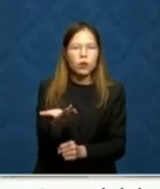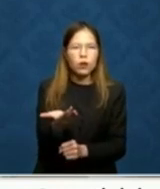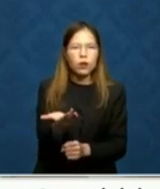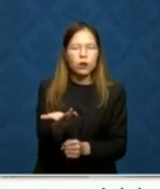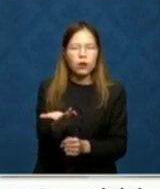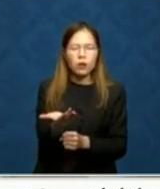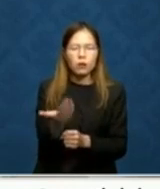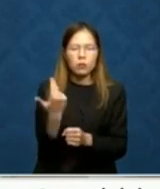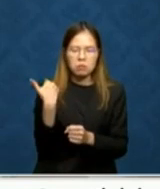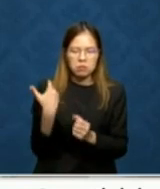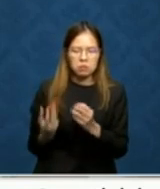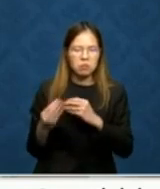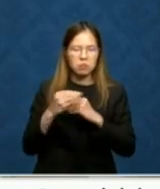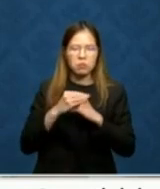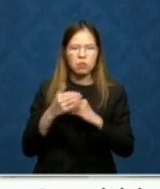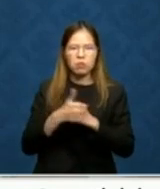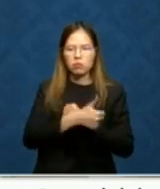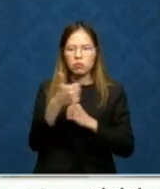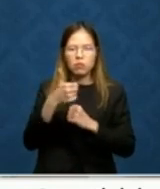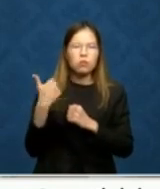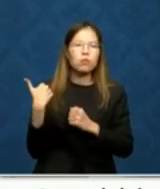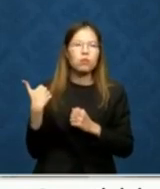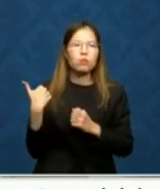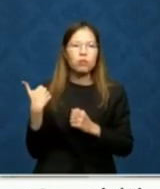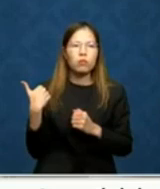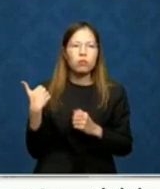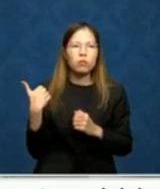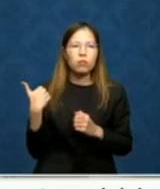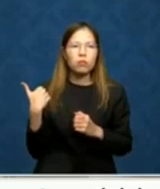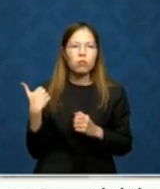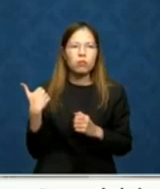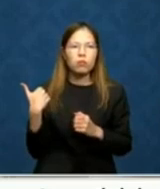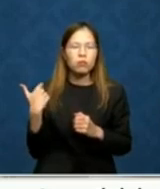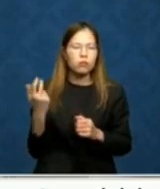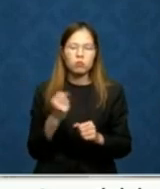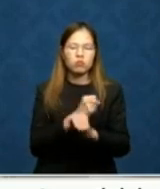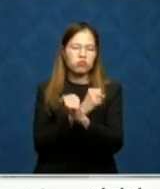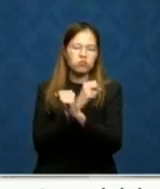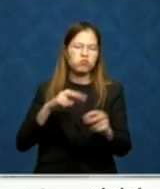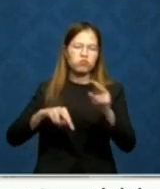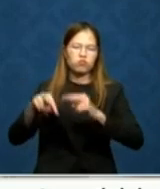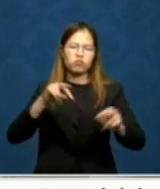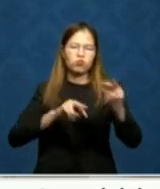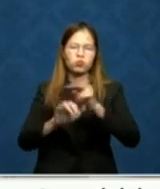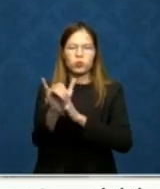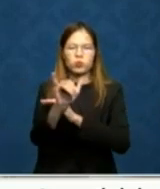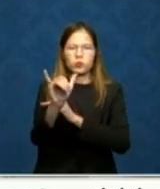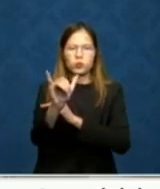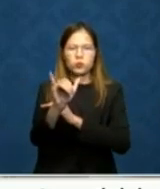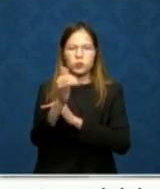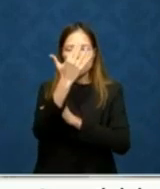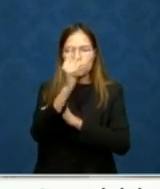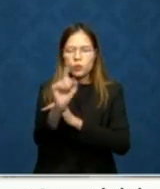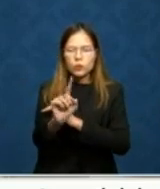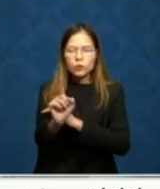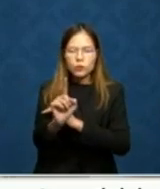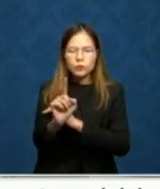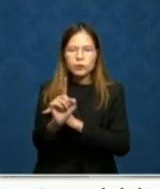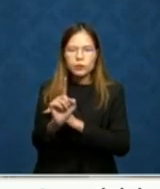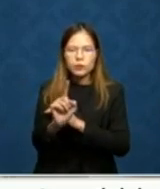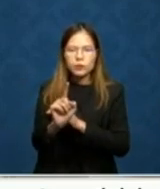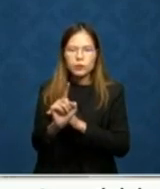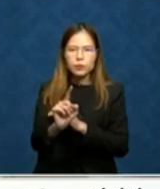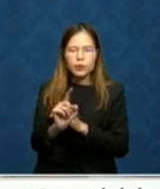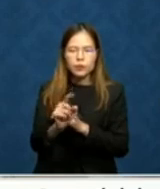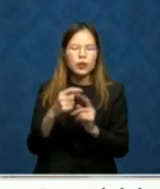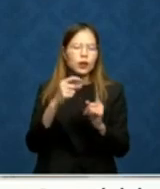ยังมีอีกหลายๆส่วนที่ยังไม่ครอบคลุมมากเพียงพอและยังมีหลายๆบริบ